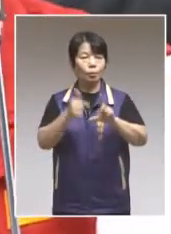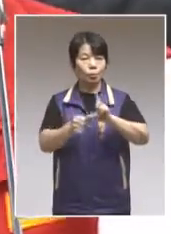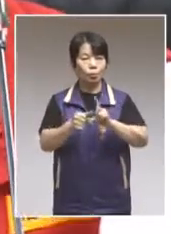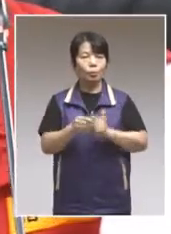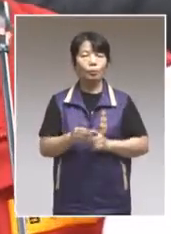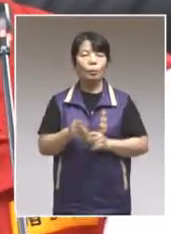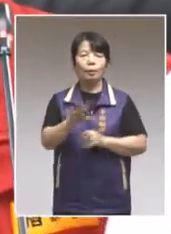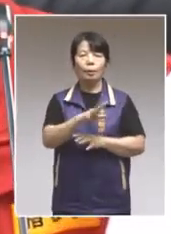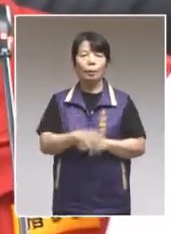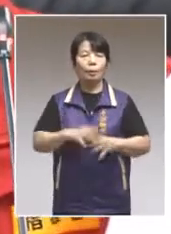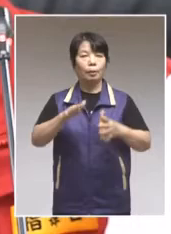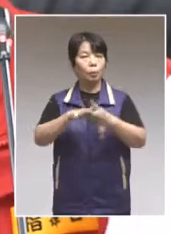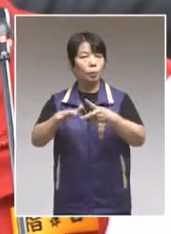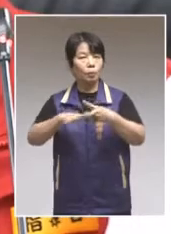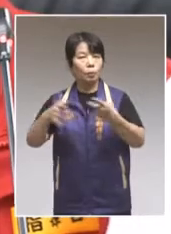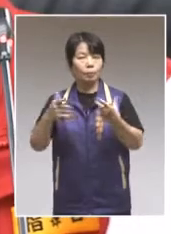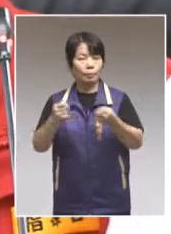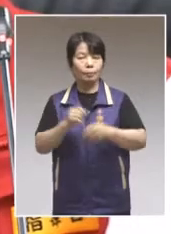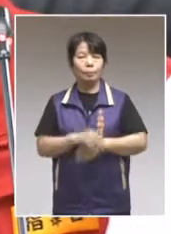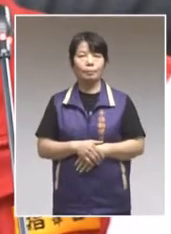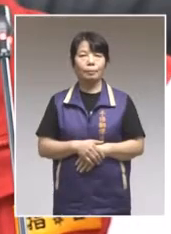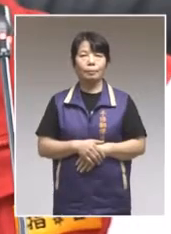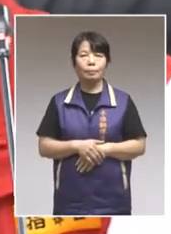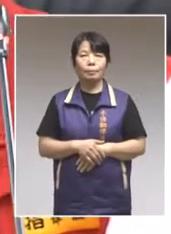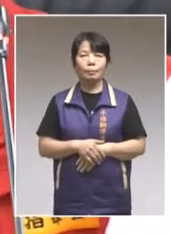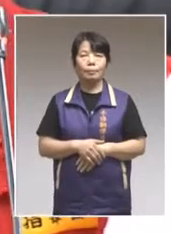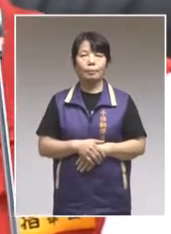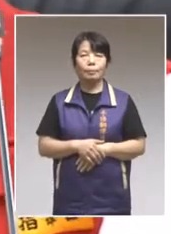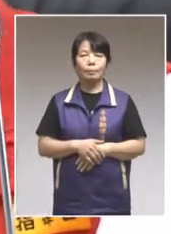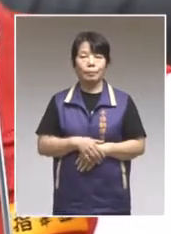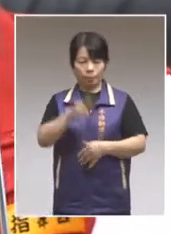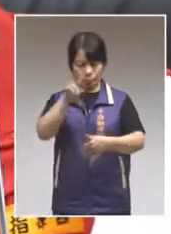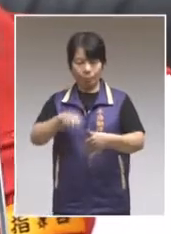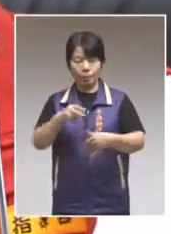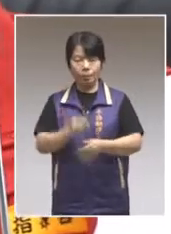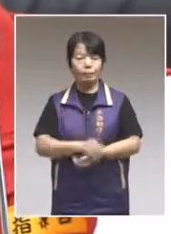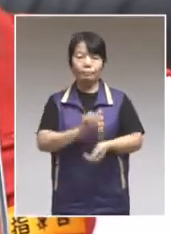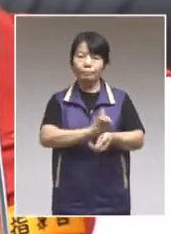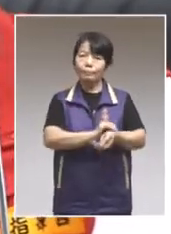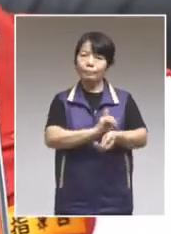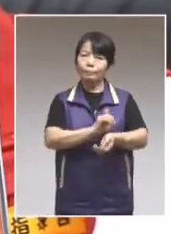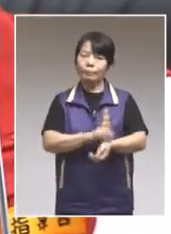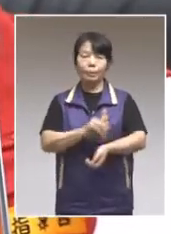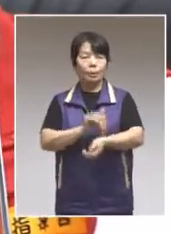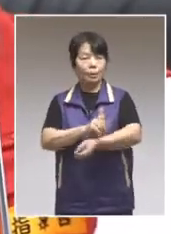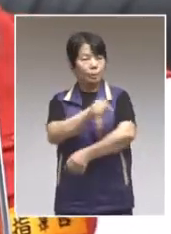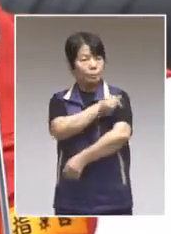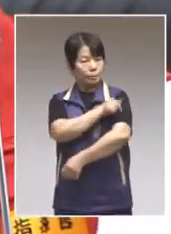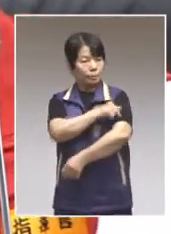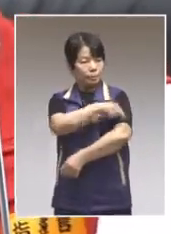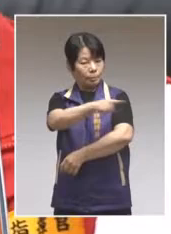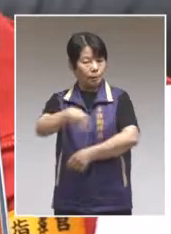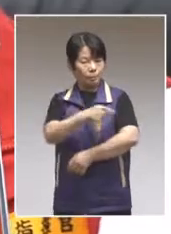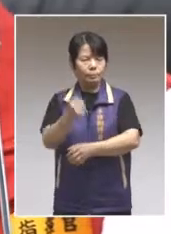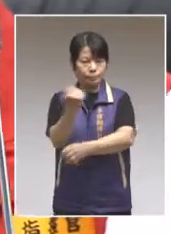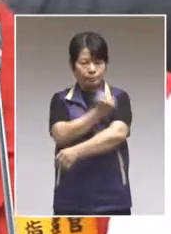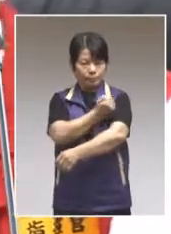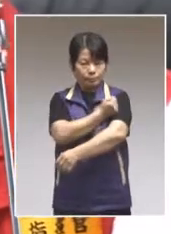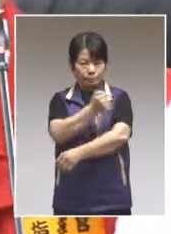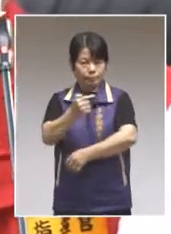平国小我想各位就看得出来说我们的医护同仁其实是非常非常的辛